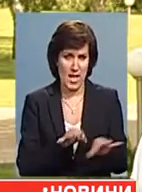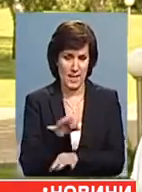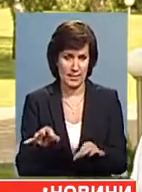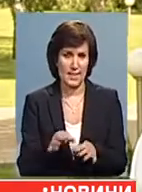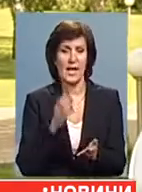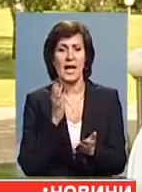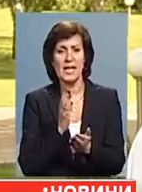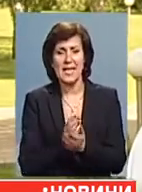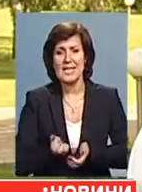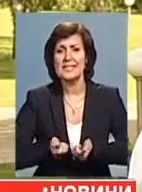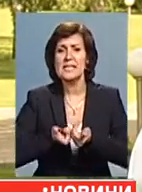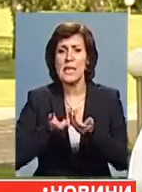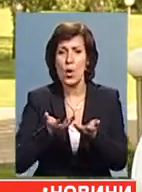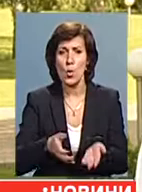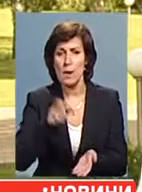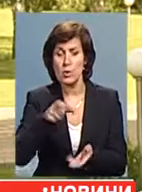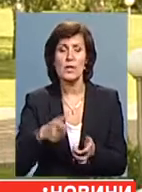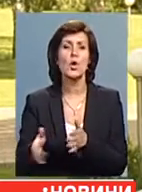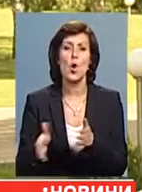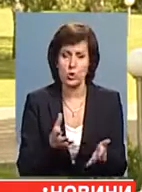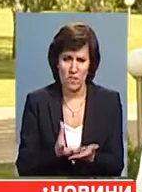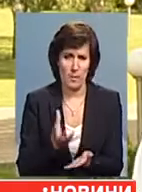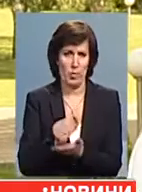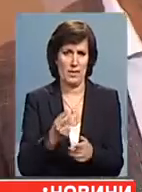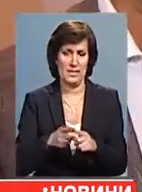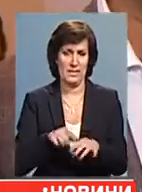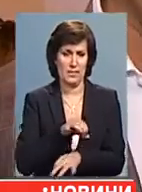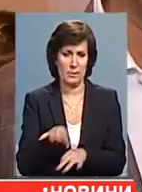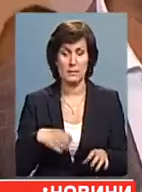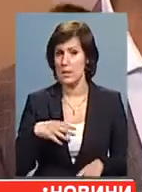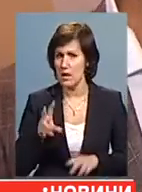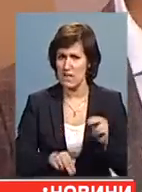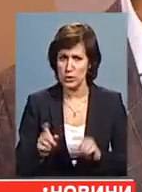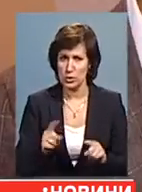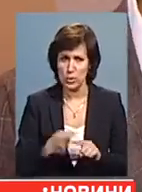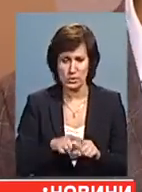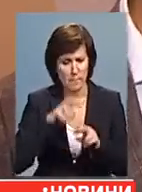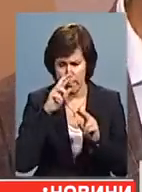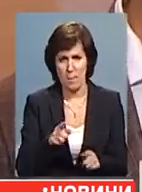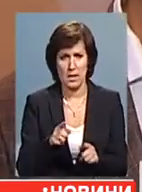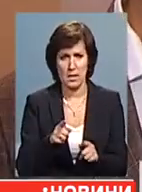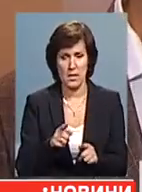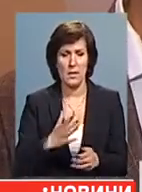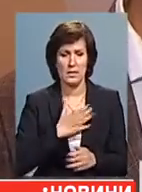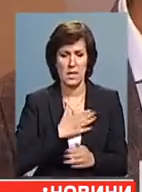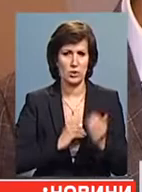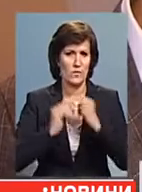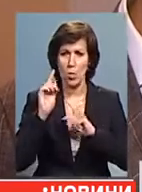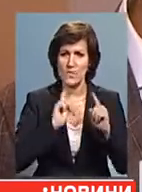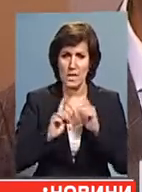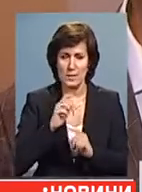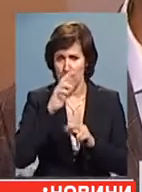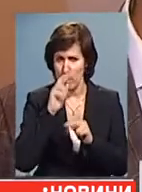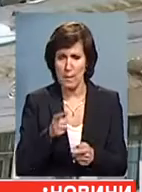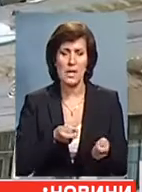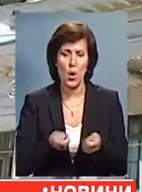є ціла купа людей, які готові проплатити ці проекти. Я вважаю, що це помилка нашої Верховної Ради, помилка